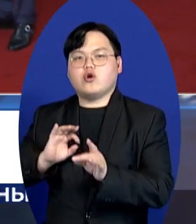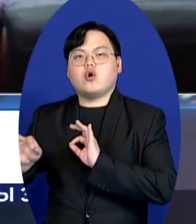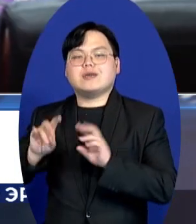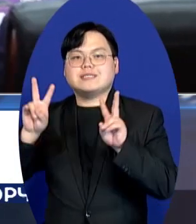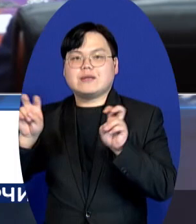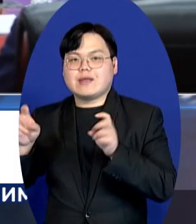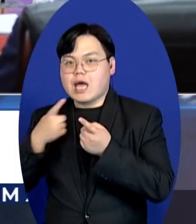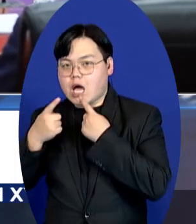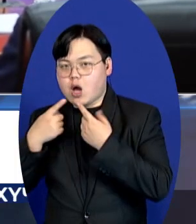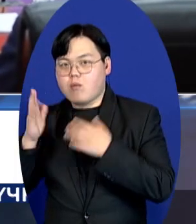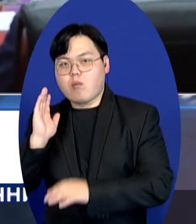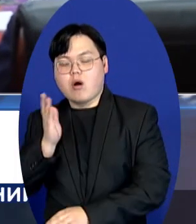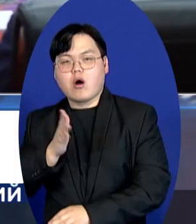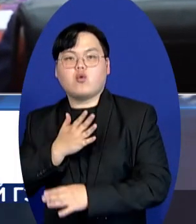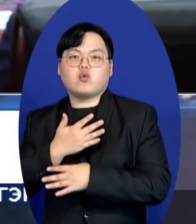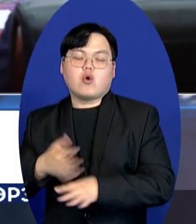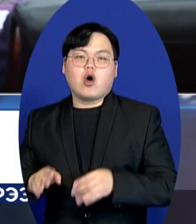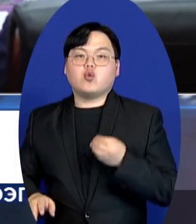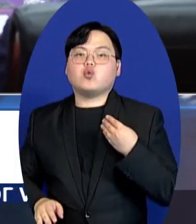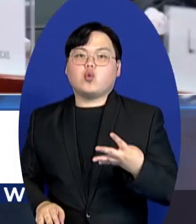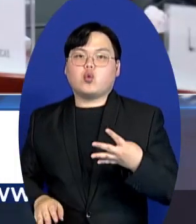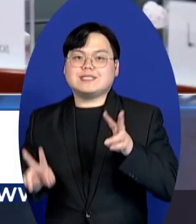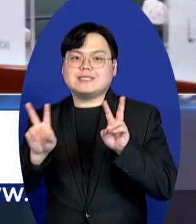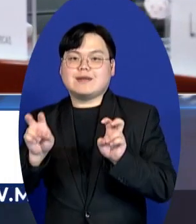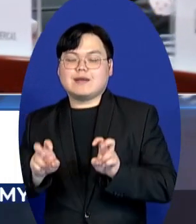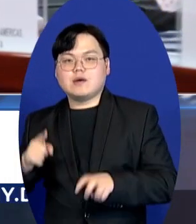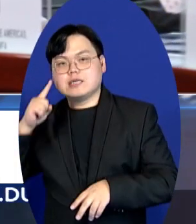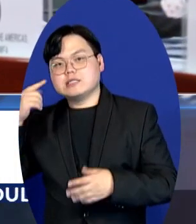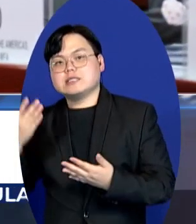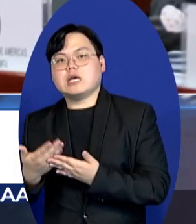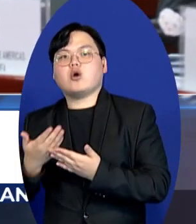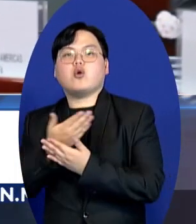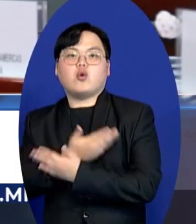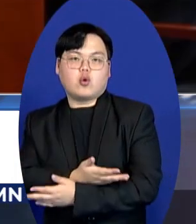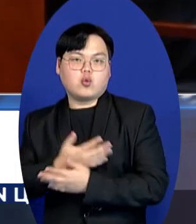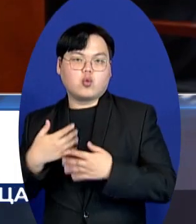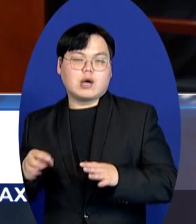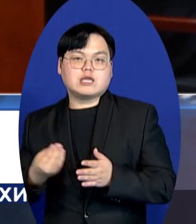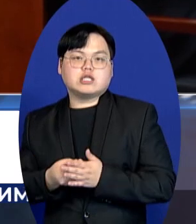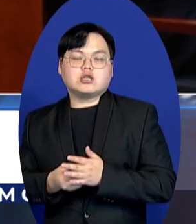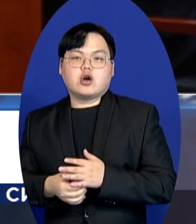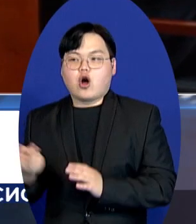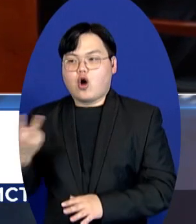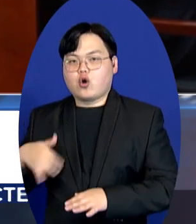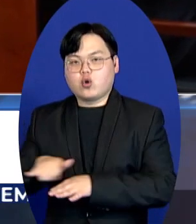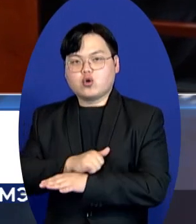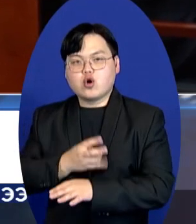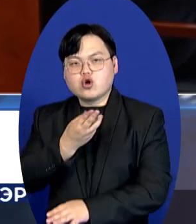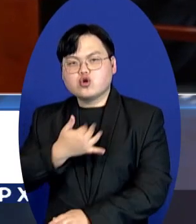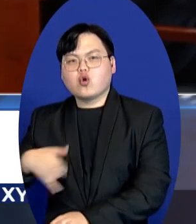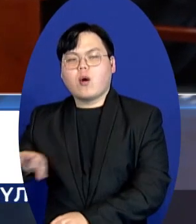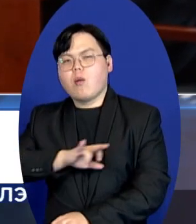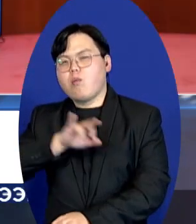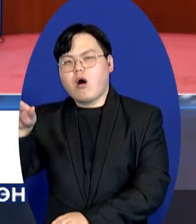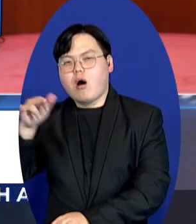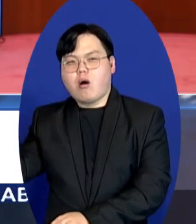хэлэлцсэн байна. Энэ удаагийн зөвлөлтөх уулзалтаар дөрвөн сэдвийн хүрээнд талууд харилцан санал солилцсон. За тодруулах юм бол хоёр улсын хооронд шууд нислэгтэй болох